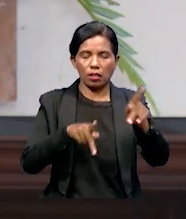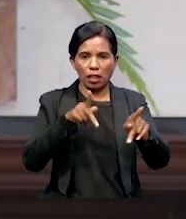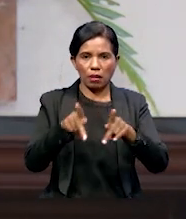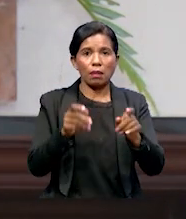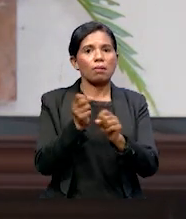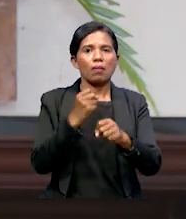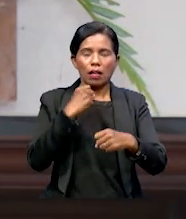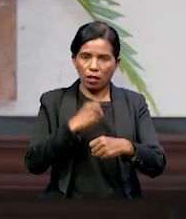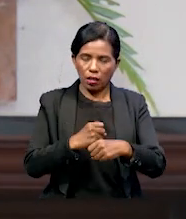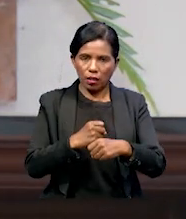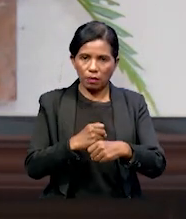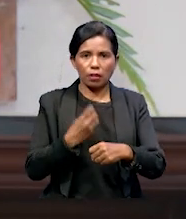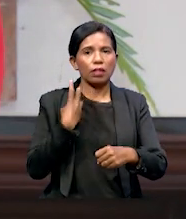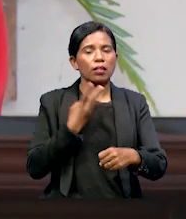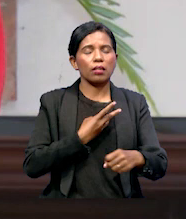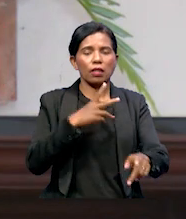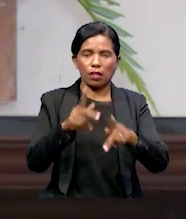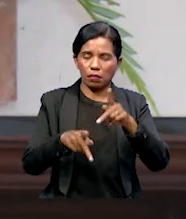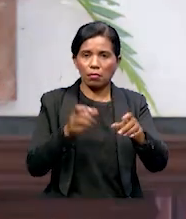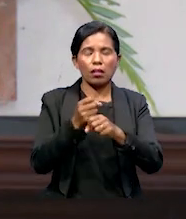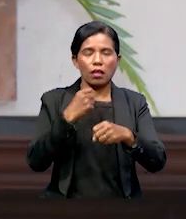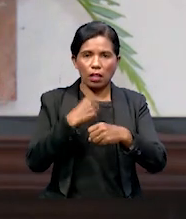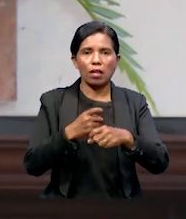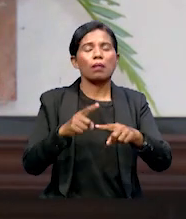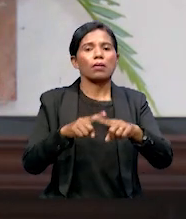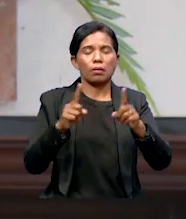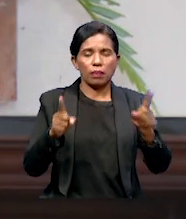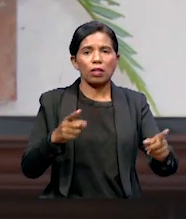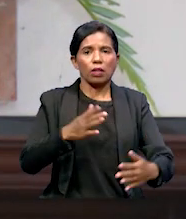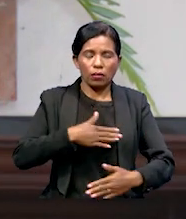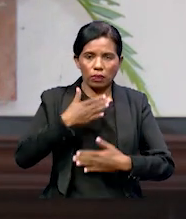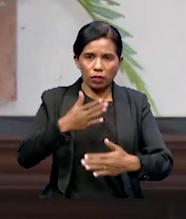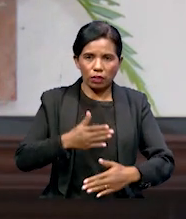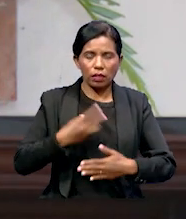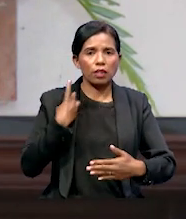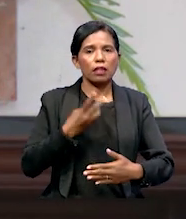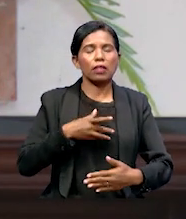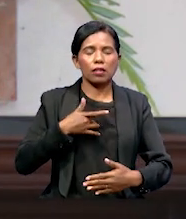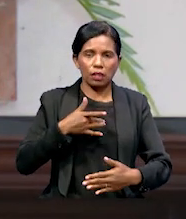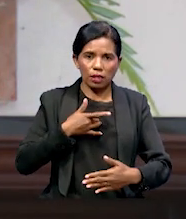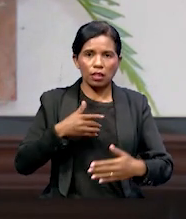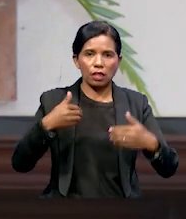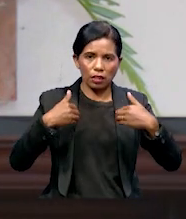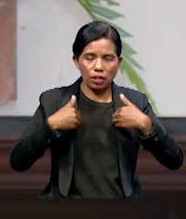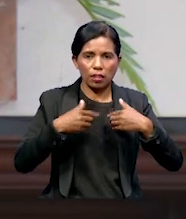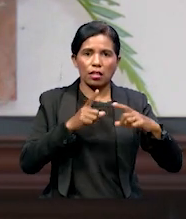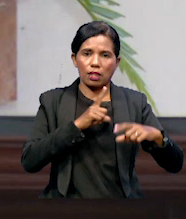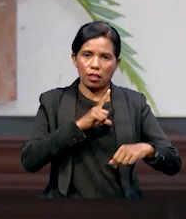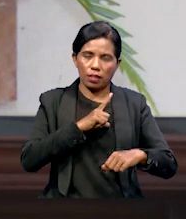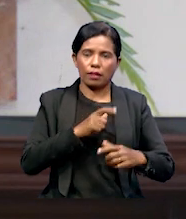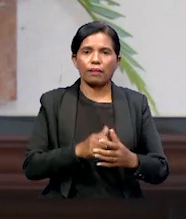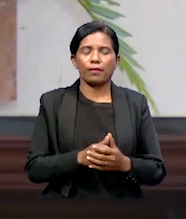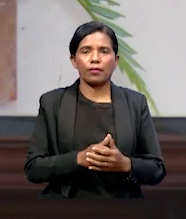inventa. Ita ema mak halo. Ma be karek solo kidane be ita ida sente hita nelaran.